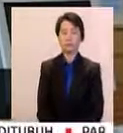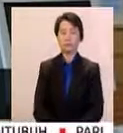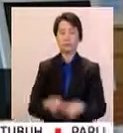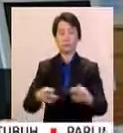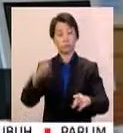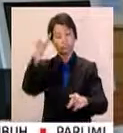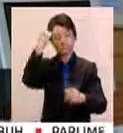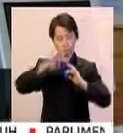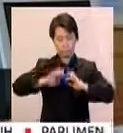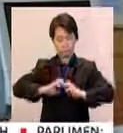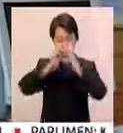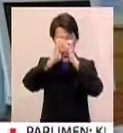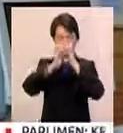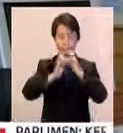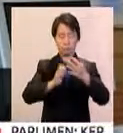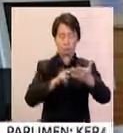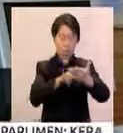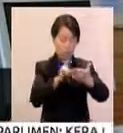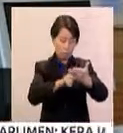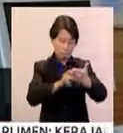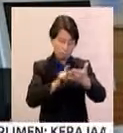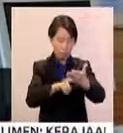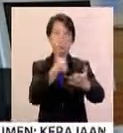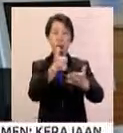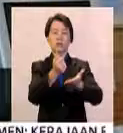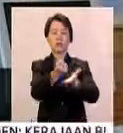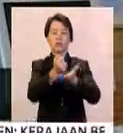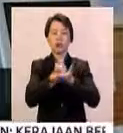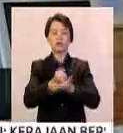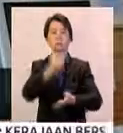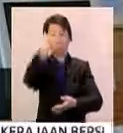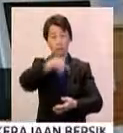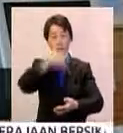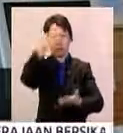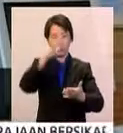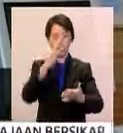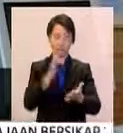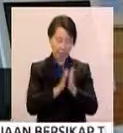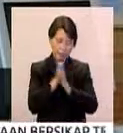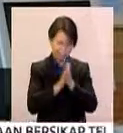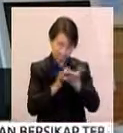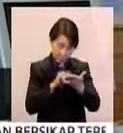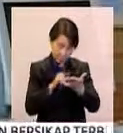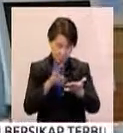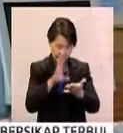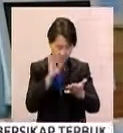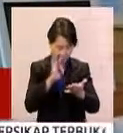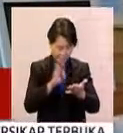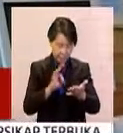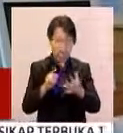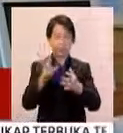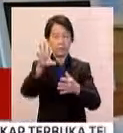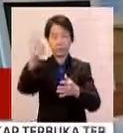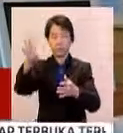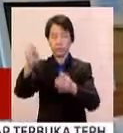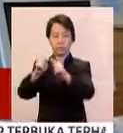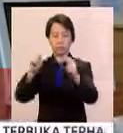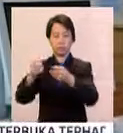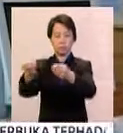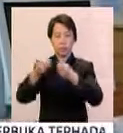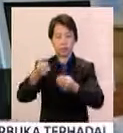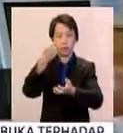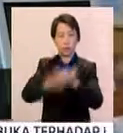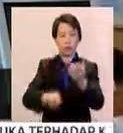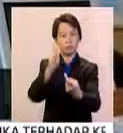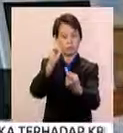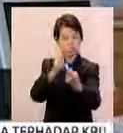Inisiatif membangunkan Price Catcher ini diharap dapat membantu pengguna agar bijak merancang perbelanjaan dan memilih premis yang menawarkan harga